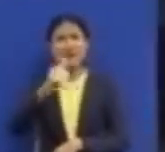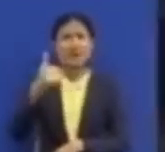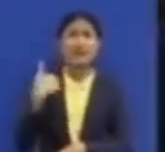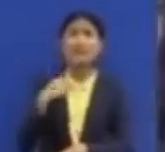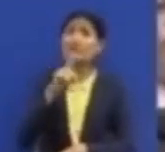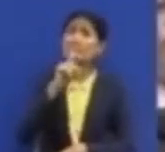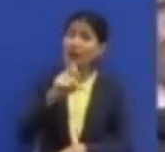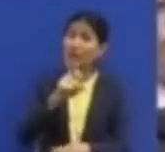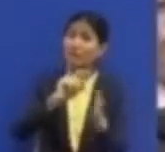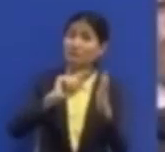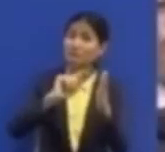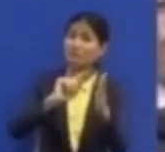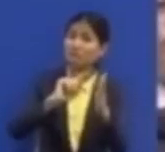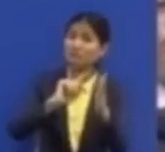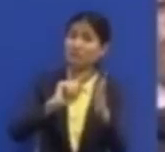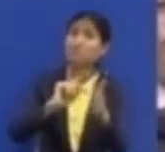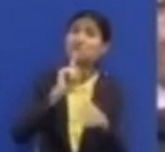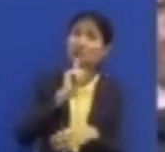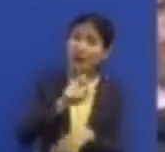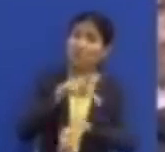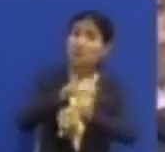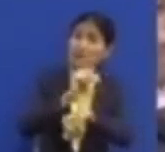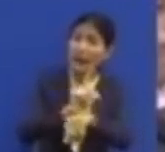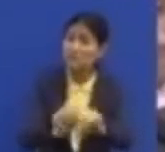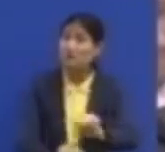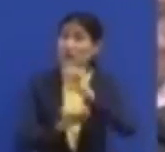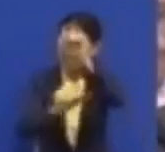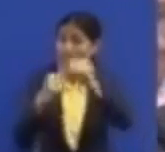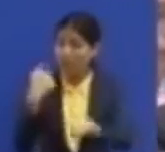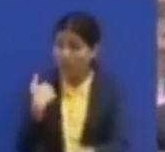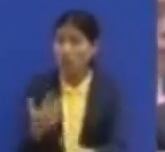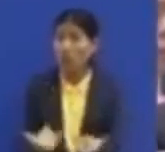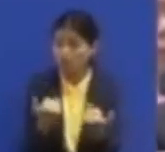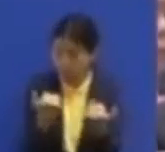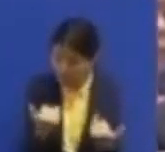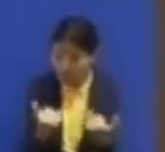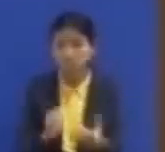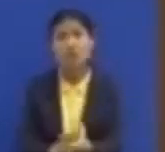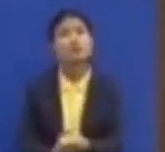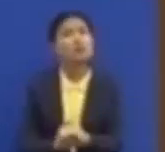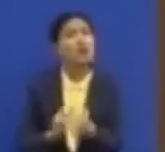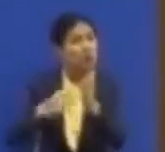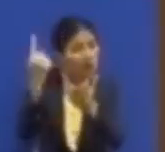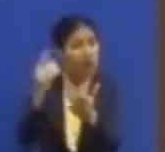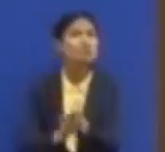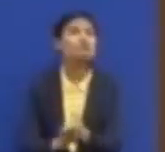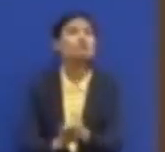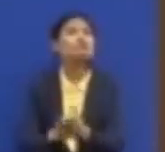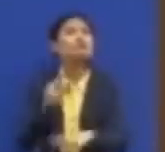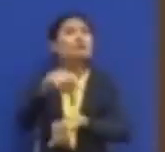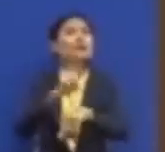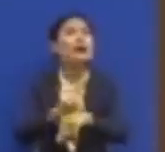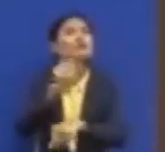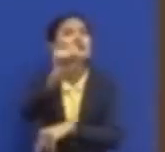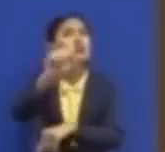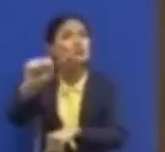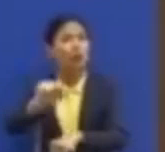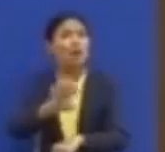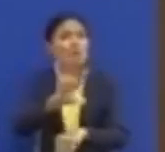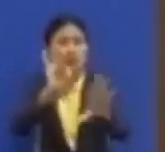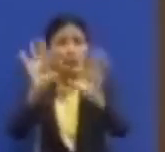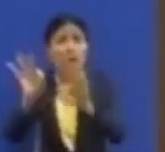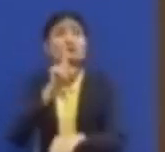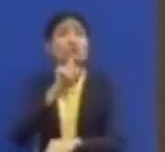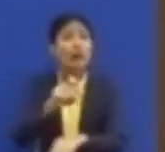เลือกประธานสภาผู้แทนราษฎรถ้ามีคำประกาศนี้อยู่ในบันทึกรายงานการประชุมนะครับการประชุมเป็นไปต่อ